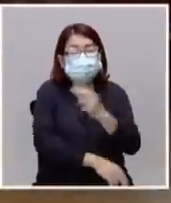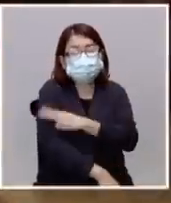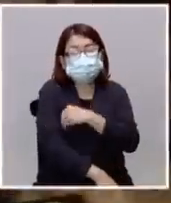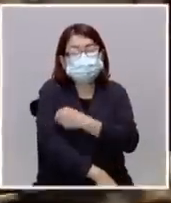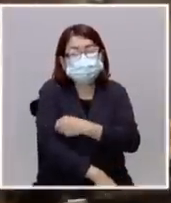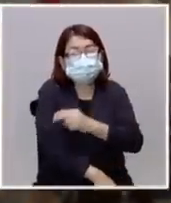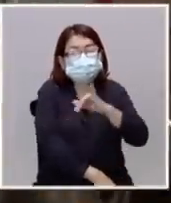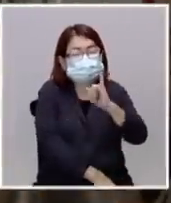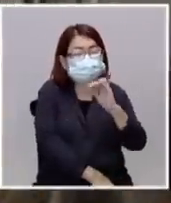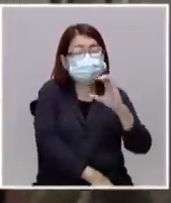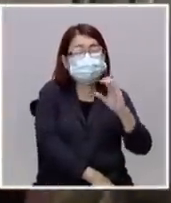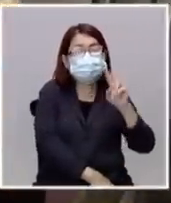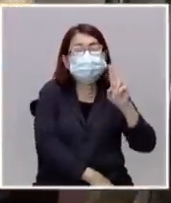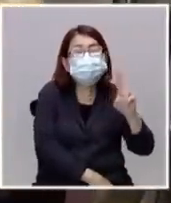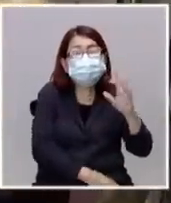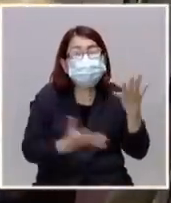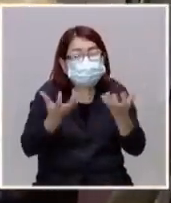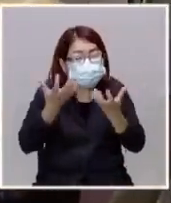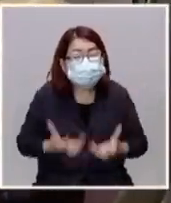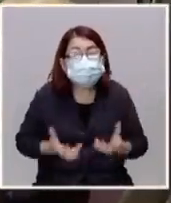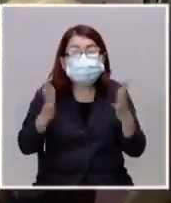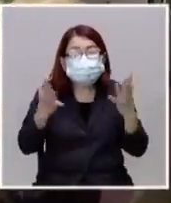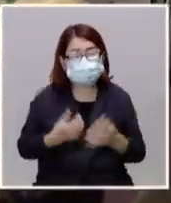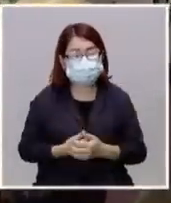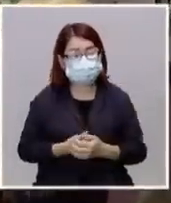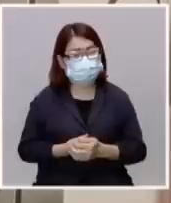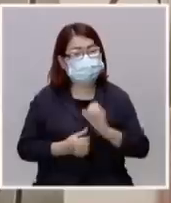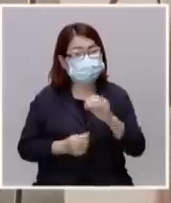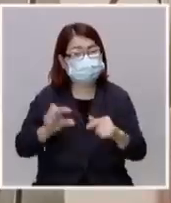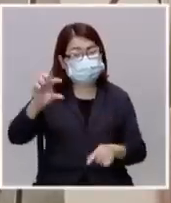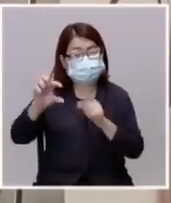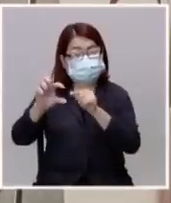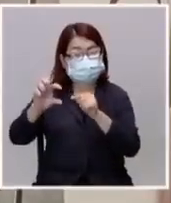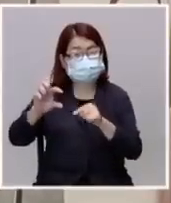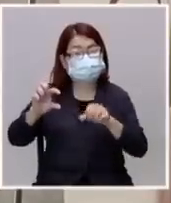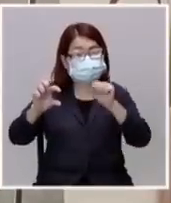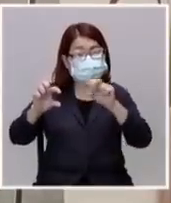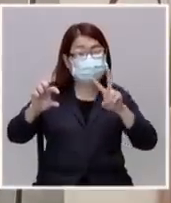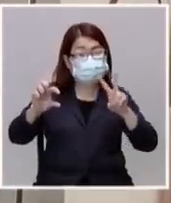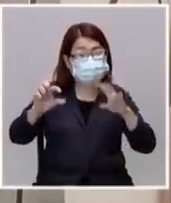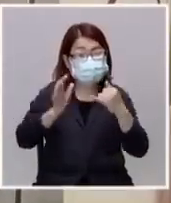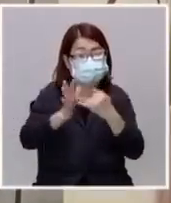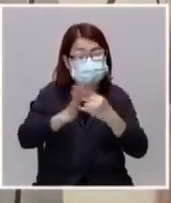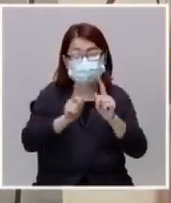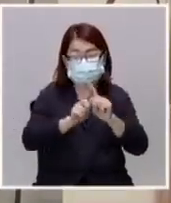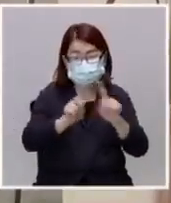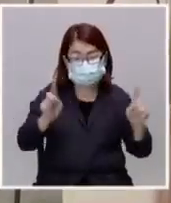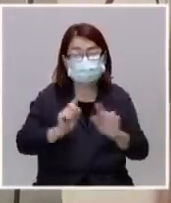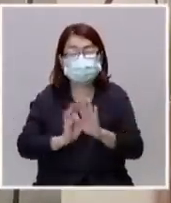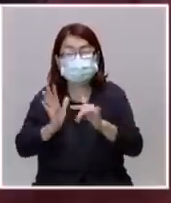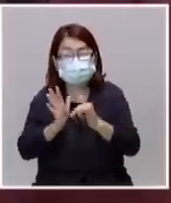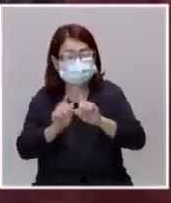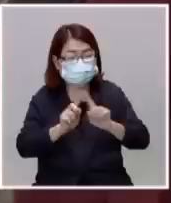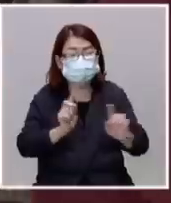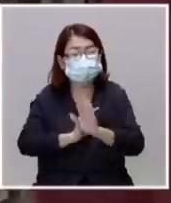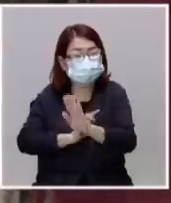ใน ICU เลยไม่ได้เกิดอาการเจ็บป่วยรุนแรงเลยนอกจากนี้ยังระบุด้วยว่าประสิทธิภาพของวัคซีนมีแนวโน้มจะแตกต่างกันไปในแต่ละสถานที่เ